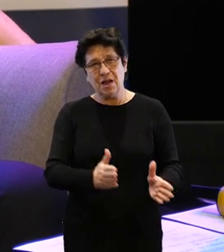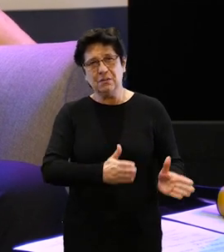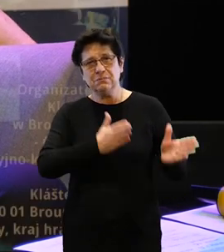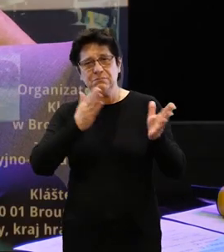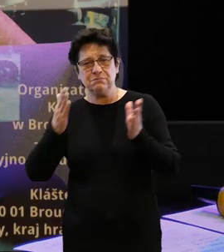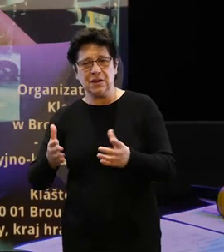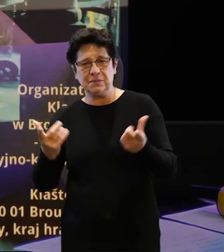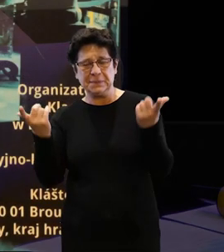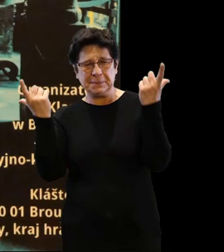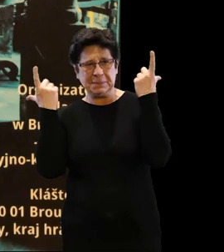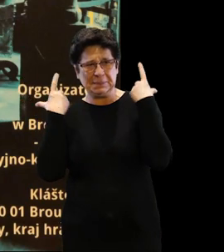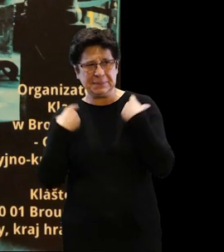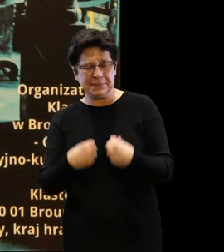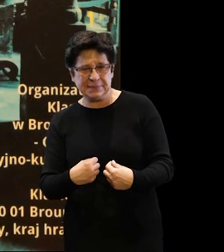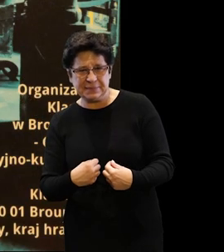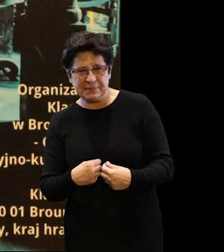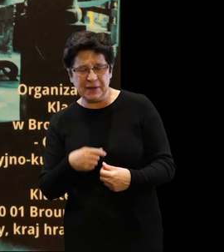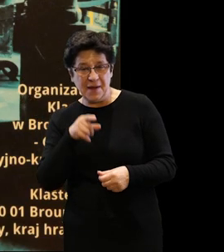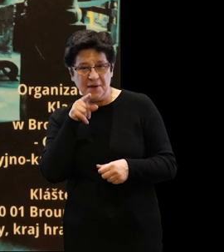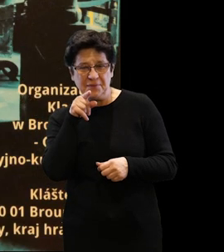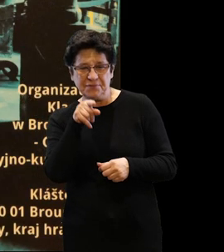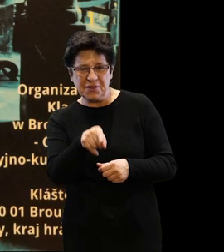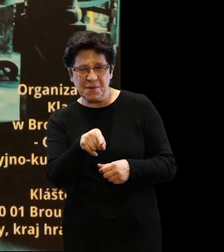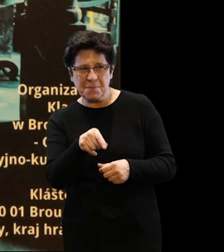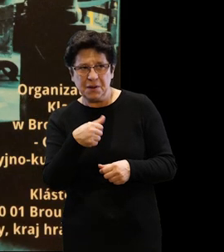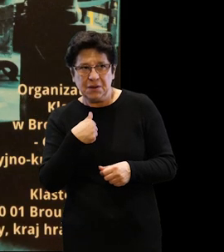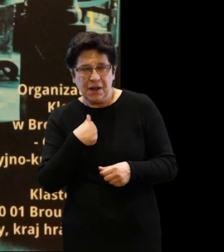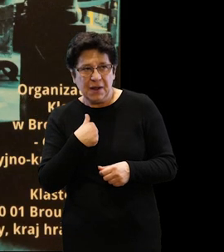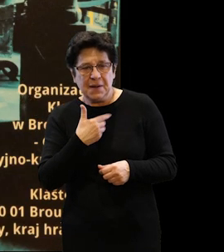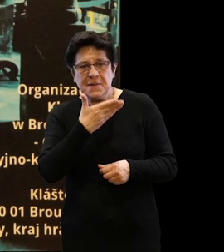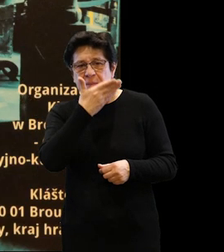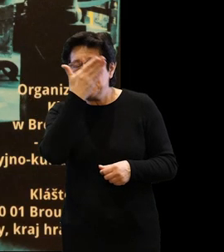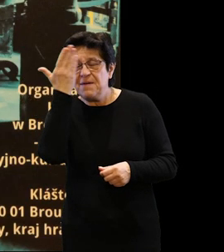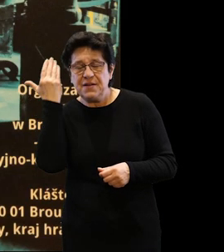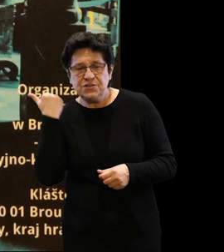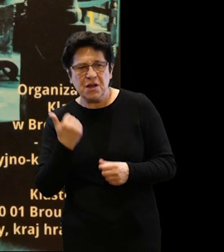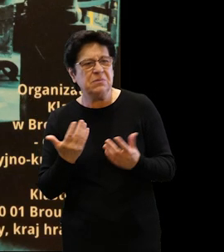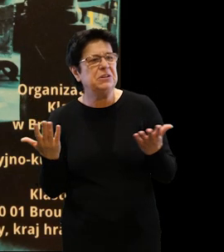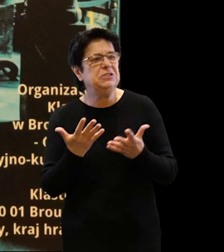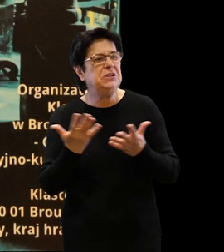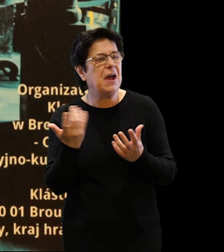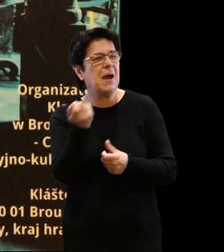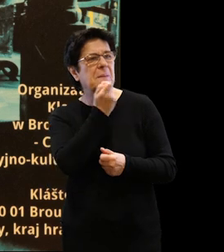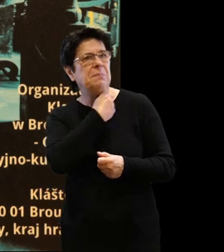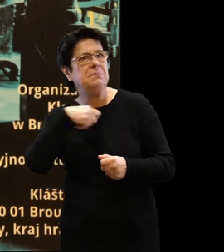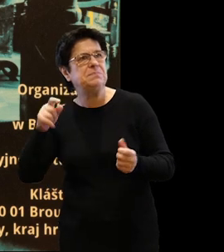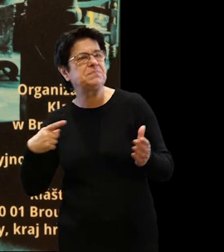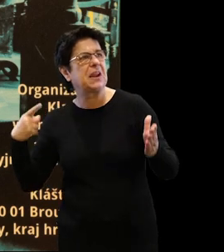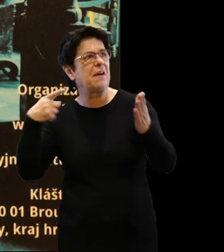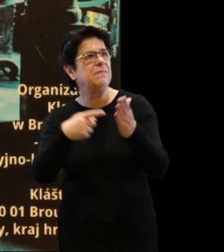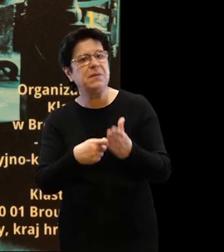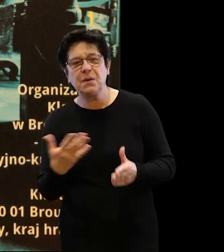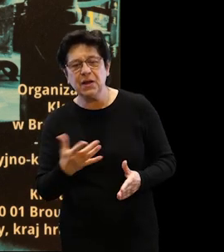zaskoczeń dla mnie w tym wykazie ponieważ No ja nie wiedziałem gdzie ta ekipa pojechała gdzie ta ekipa trafiła